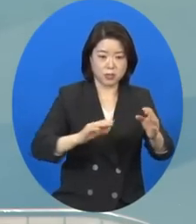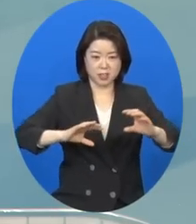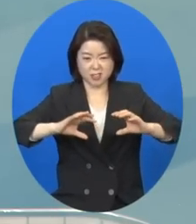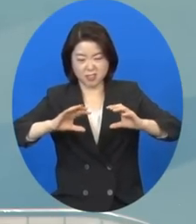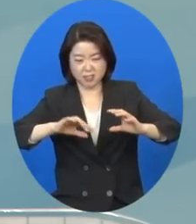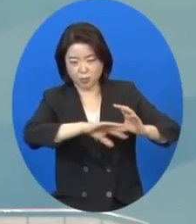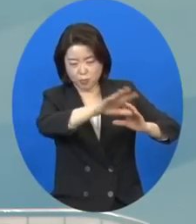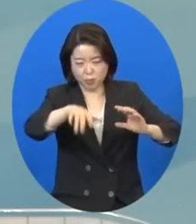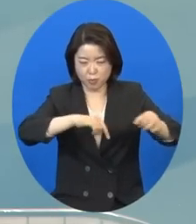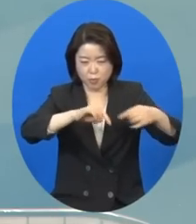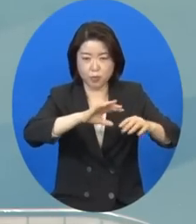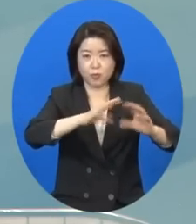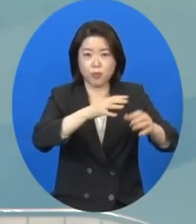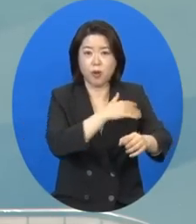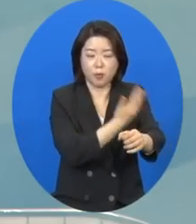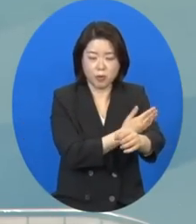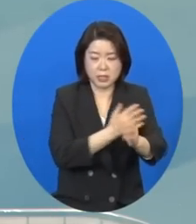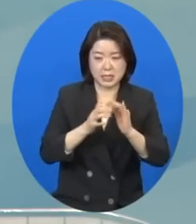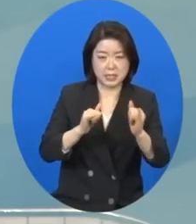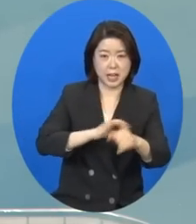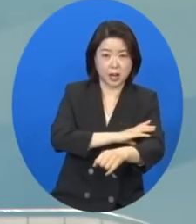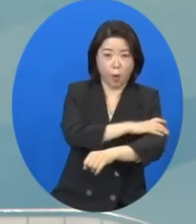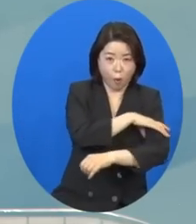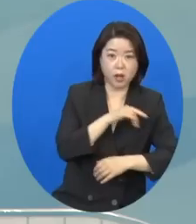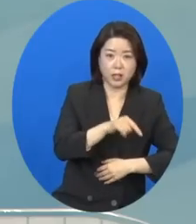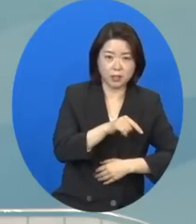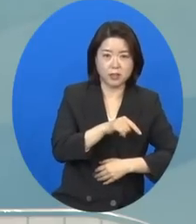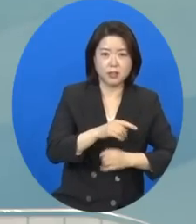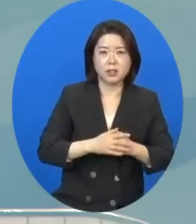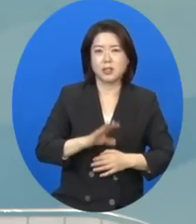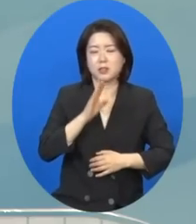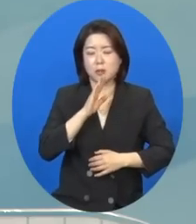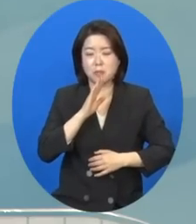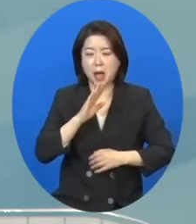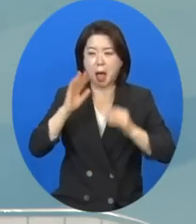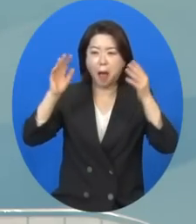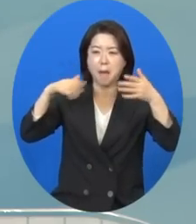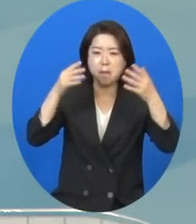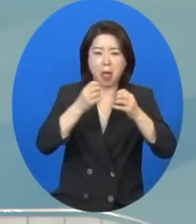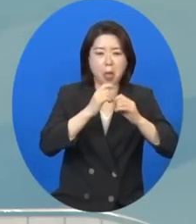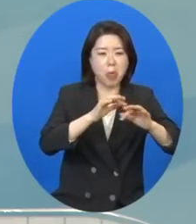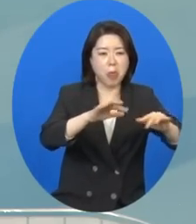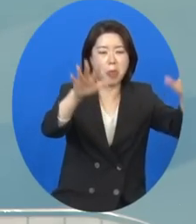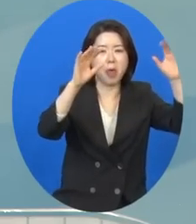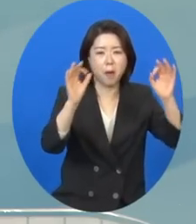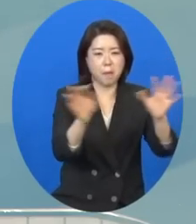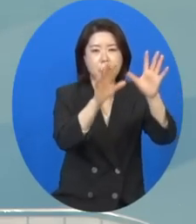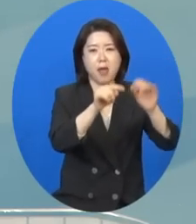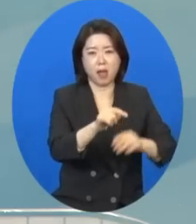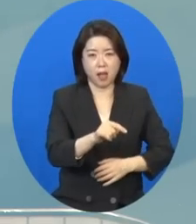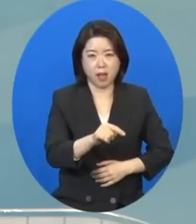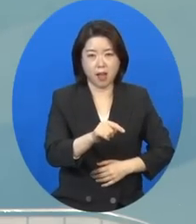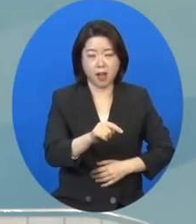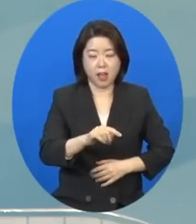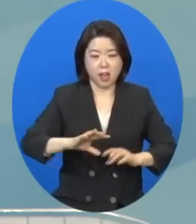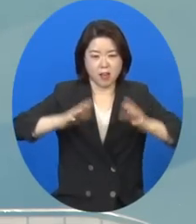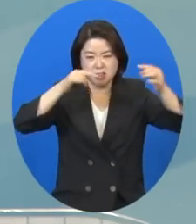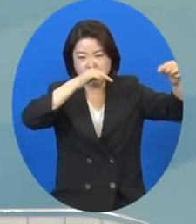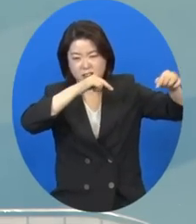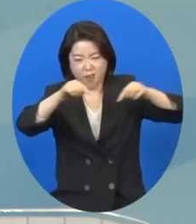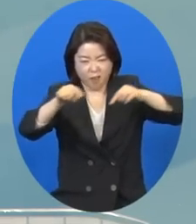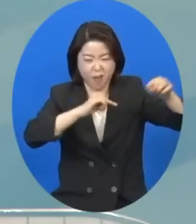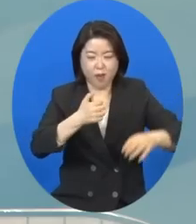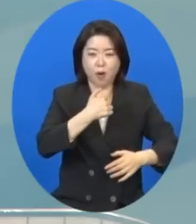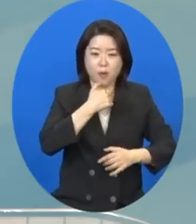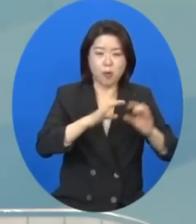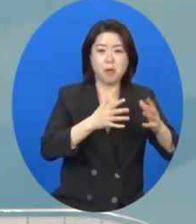권세 어떤 사람의 권세는요 정말 바람에 나는 겨와 같습니다 그렇게 천하를 호령하던 로마